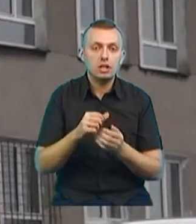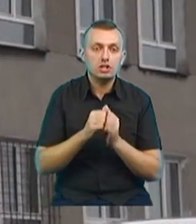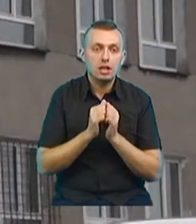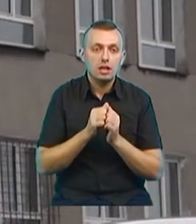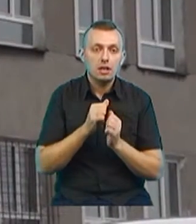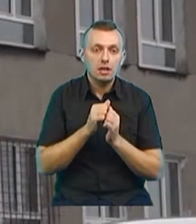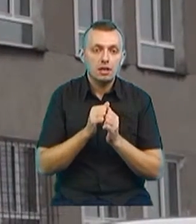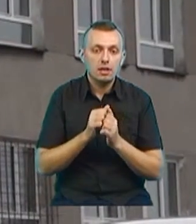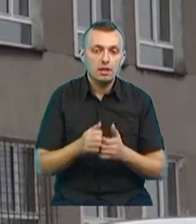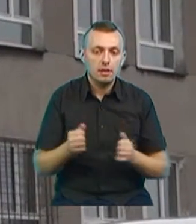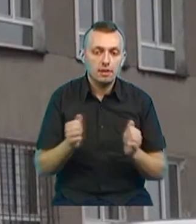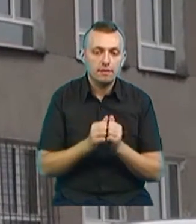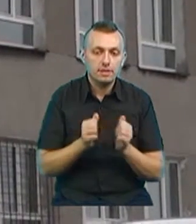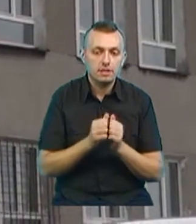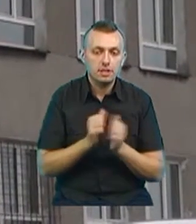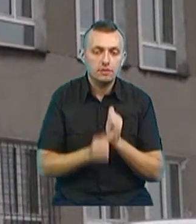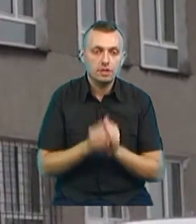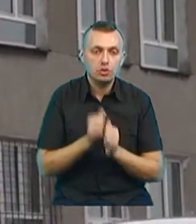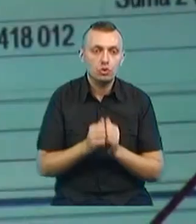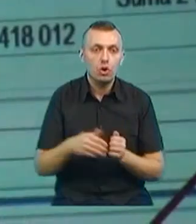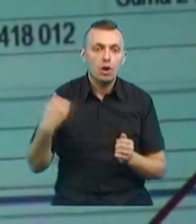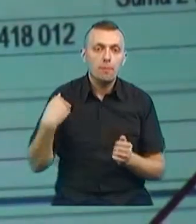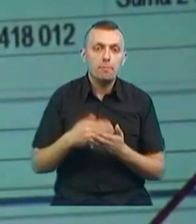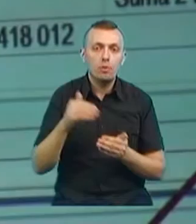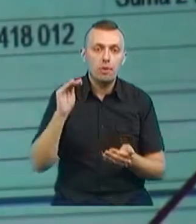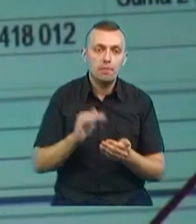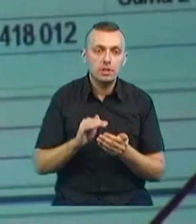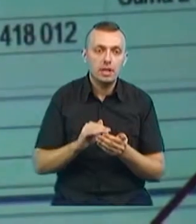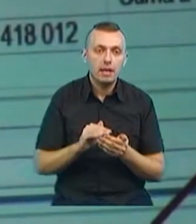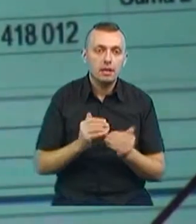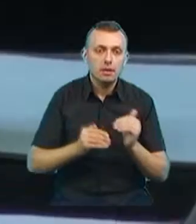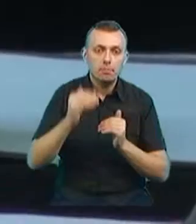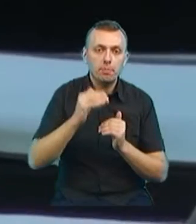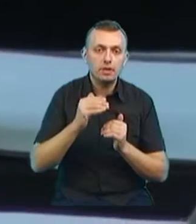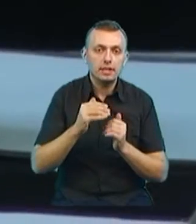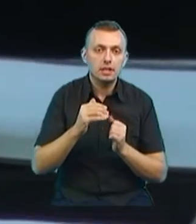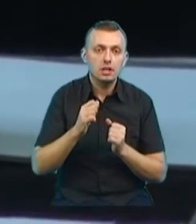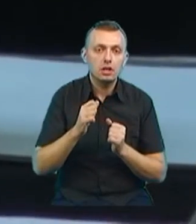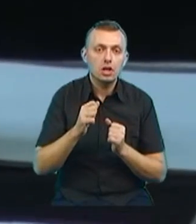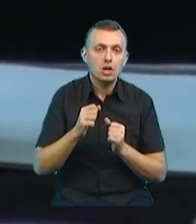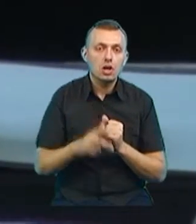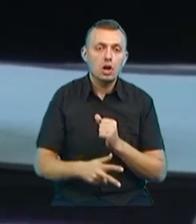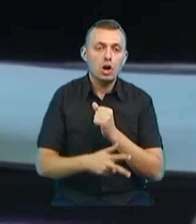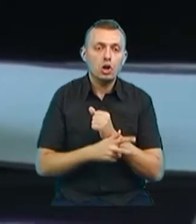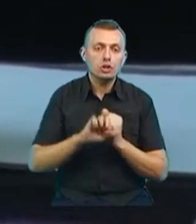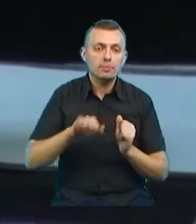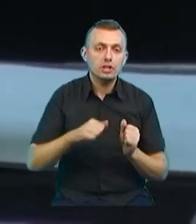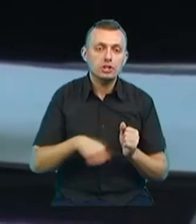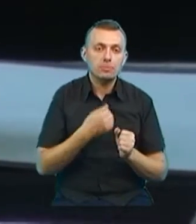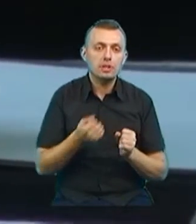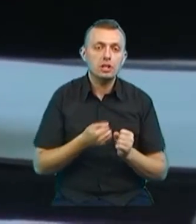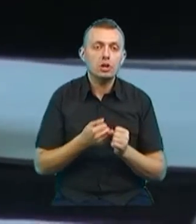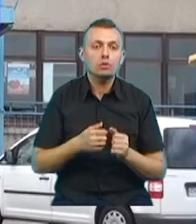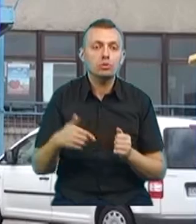straty. Kwestia finansów szpitala to również jego zobowiązania. W styczniu było to ponad 18 milionów, w tym 3 400 000 zł